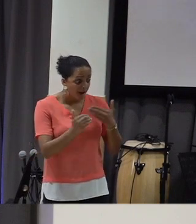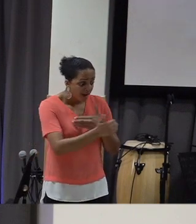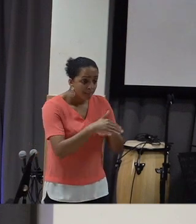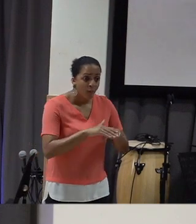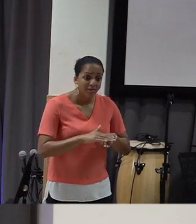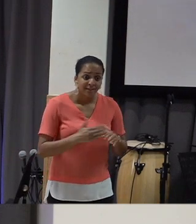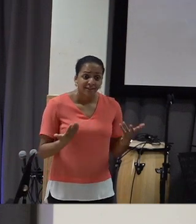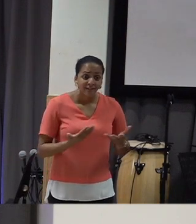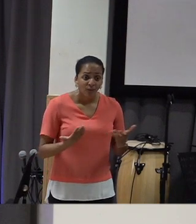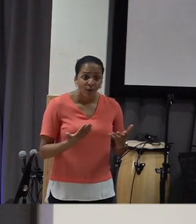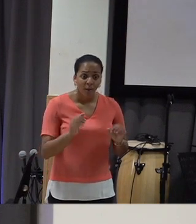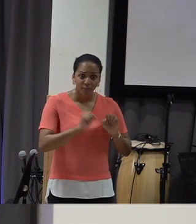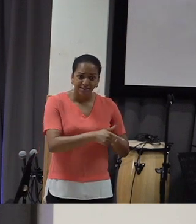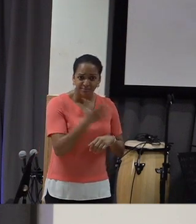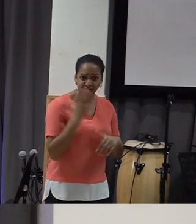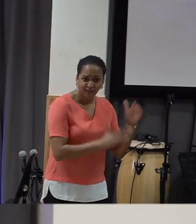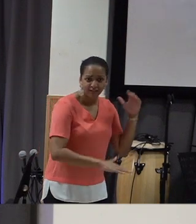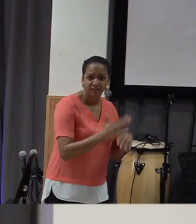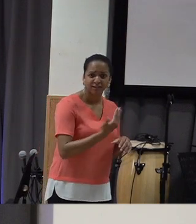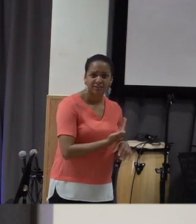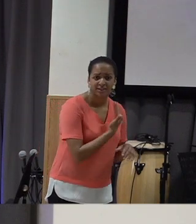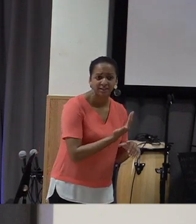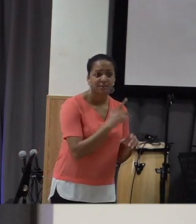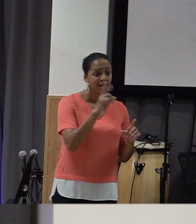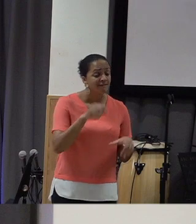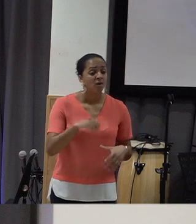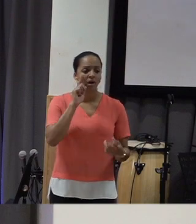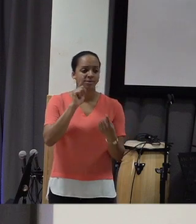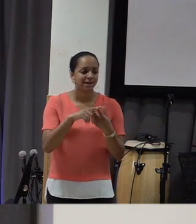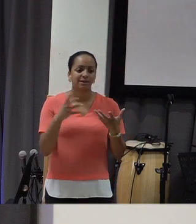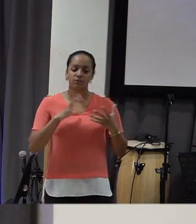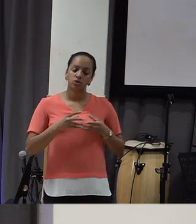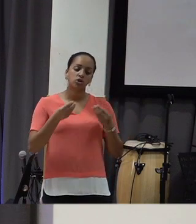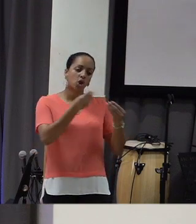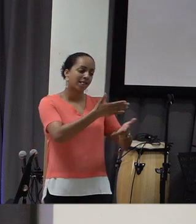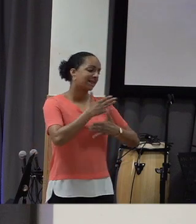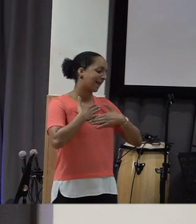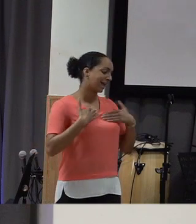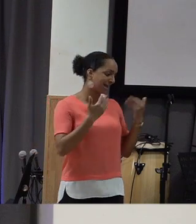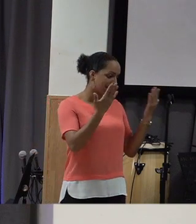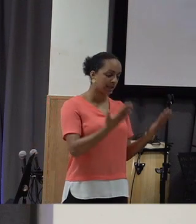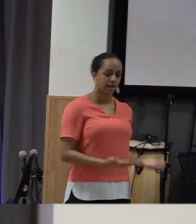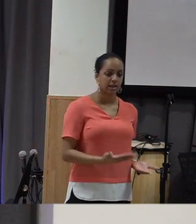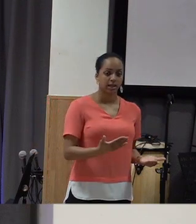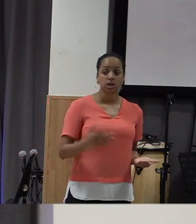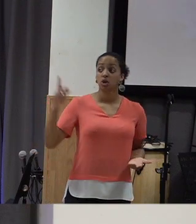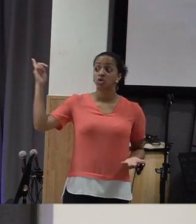ok, mais il faut d'abord et surtout chercher une guérison profonde, parce que lorsque Dieu arrache, rien ne repousse.